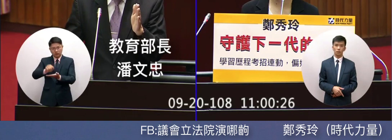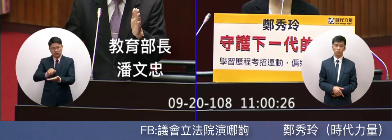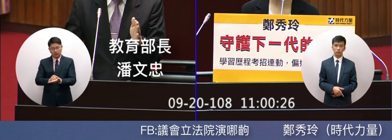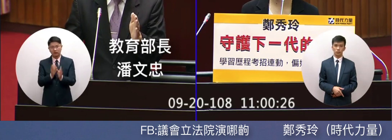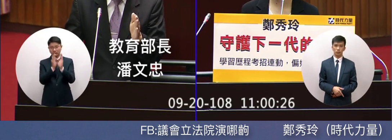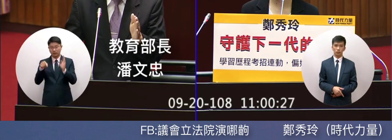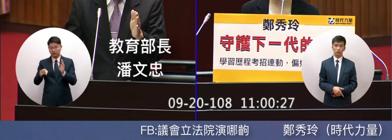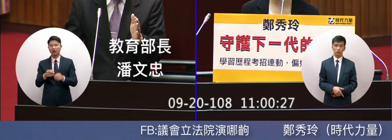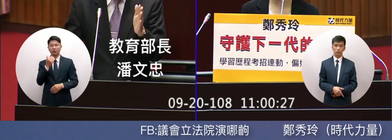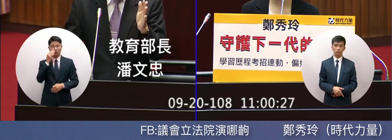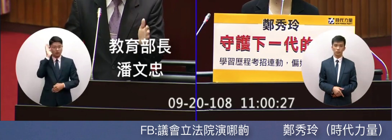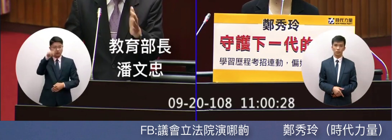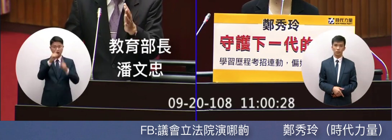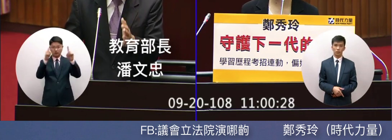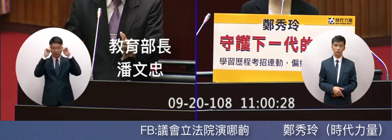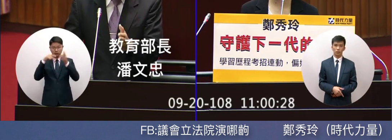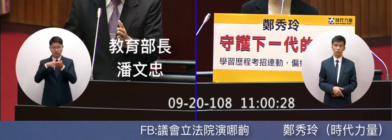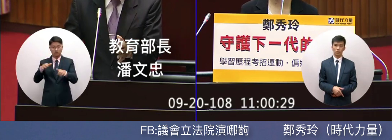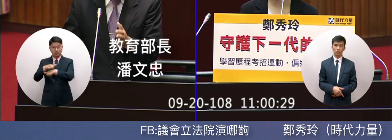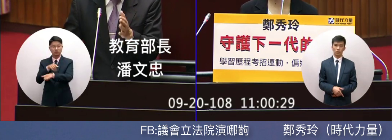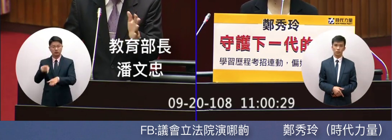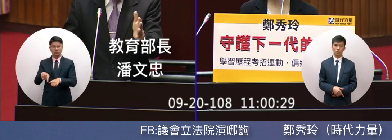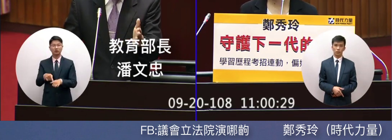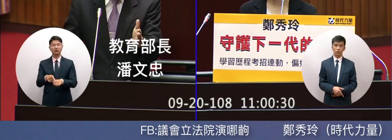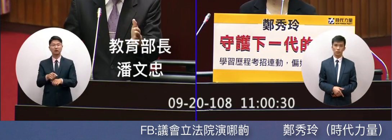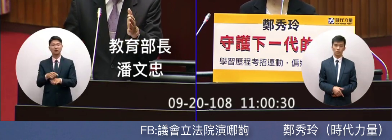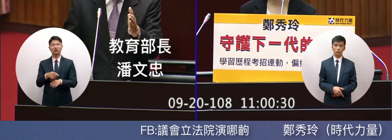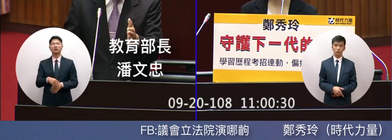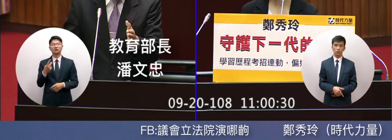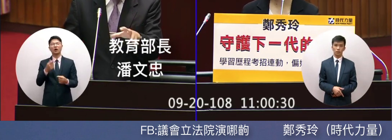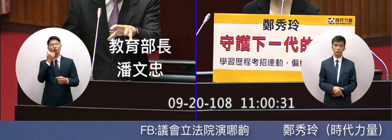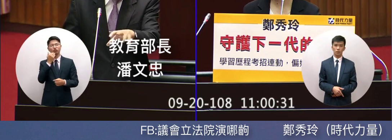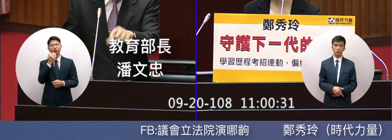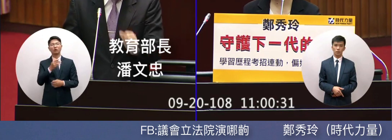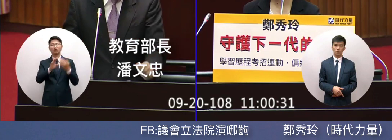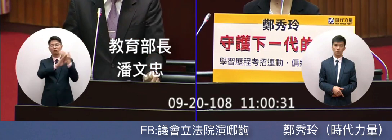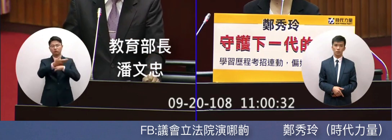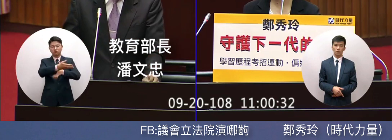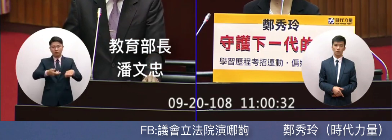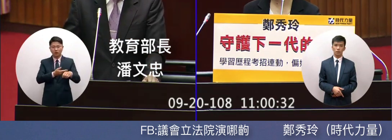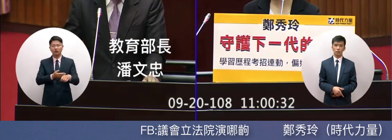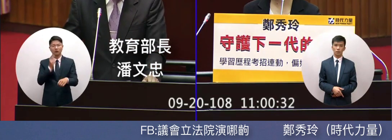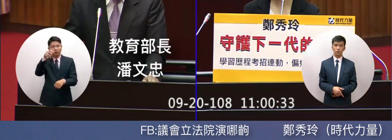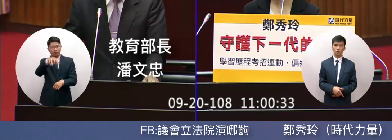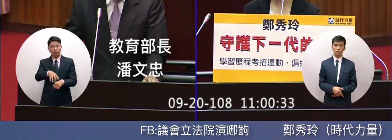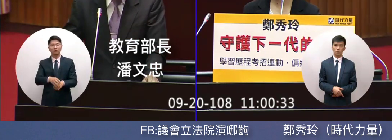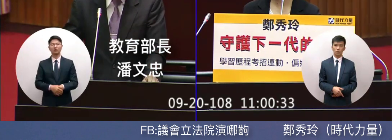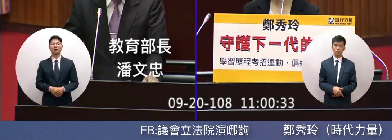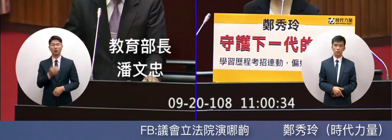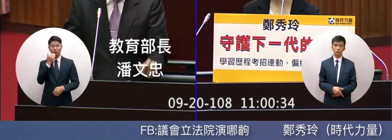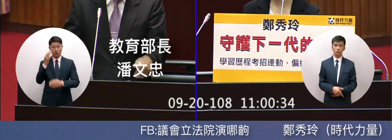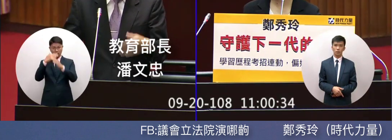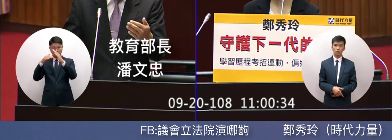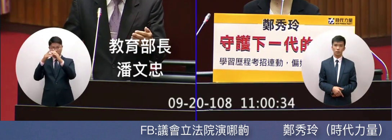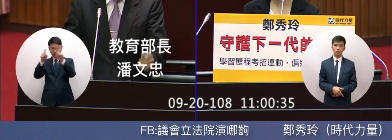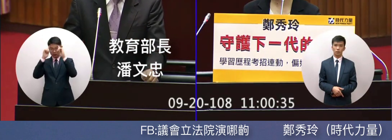参加申请入学，也许再来台湾比如说离岛或偏乡，就在大学附近了，我们能够提供住